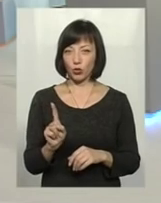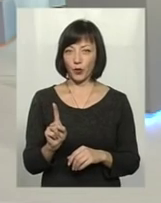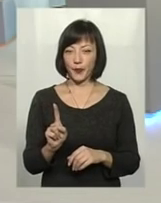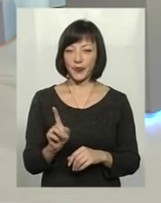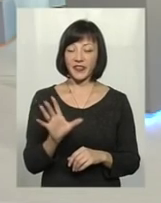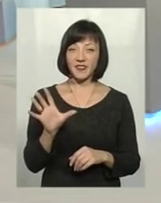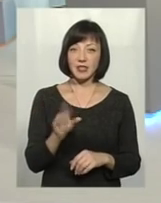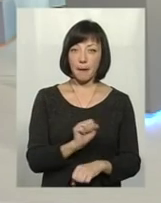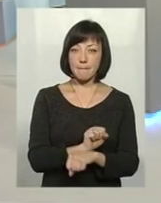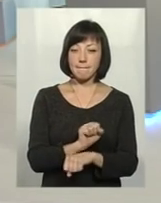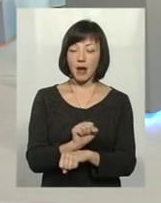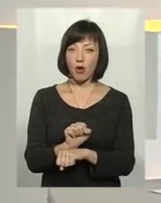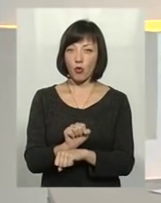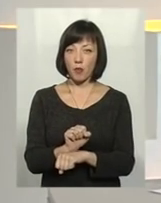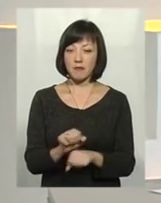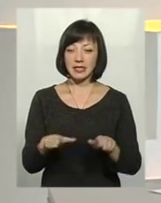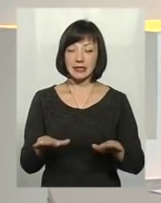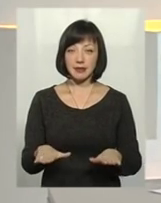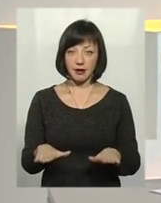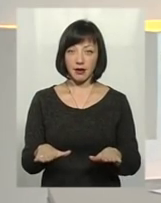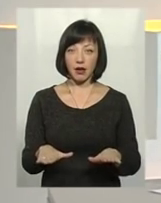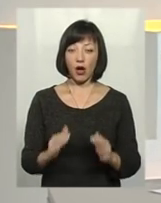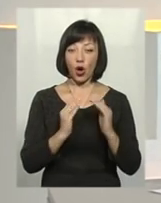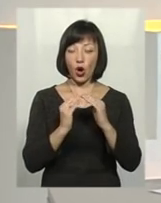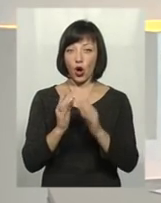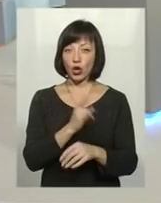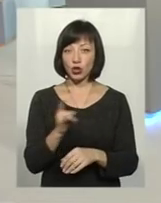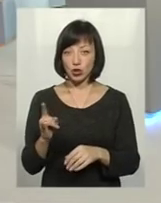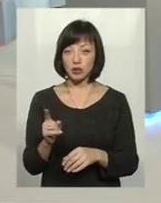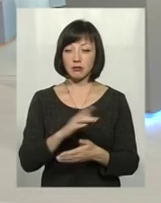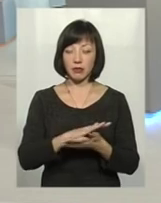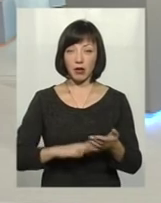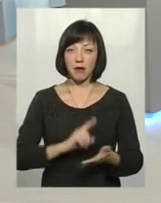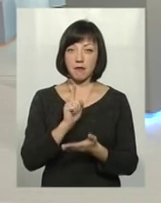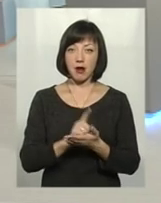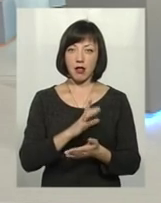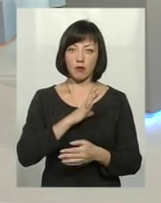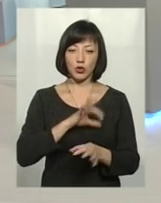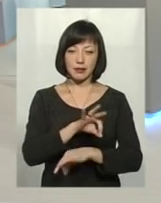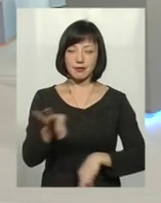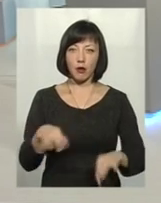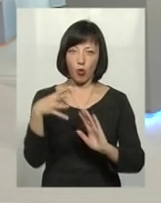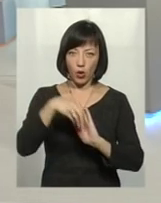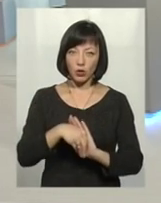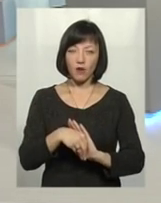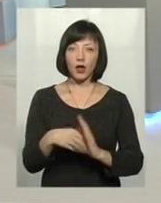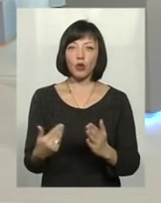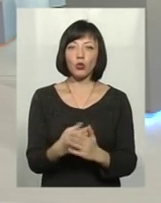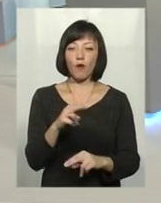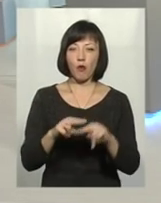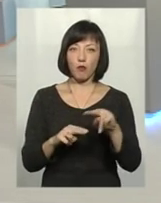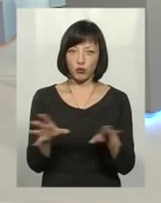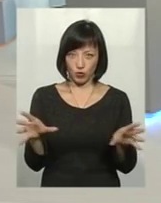ті всі паркомісця, гаражі і так далі, вони мали би бути запроєктовані із